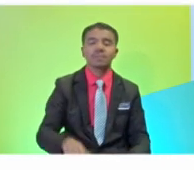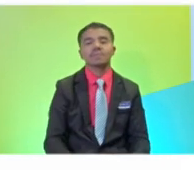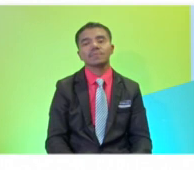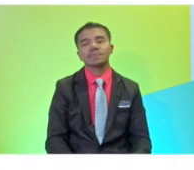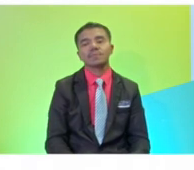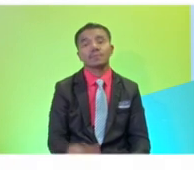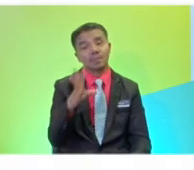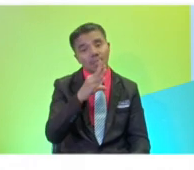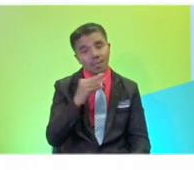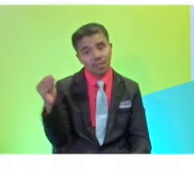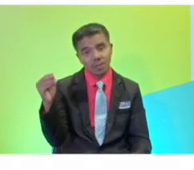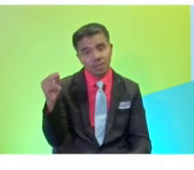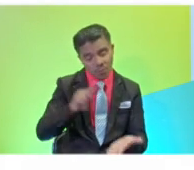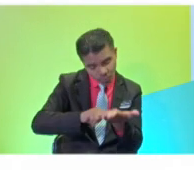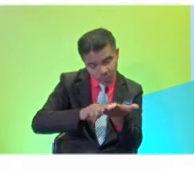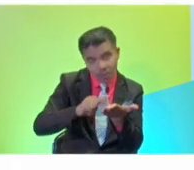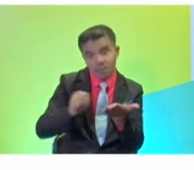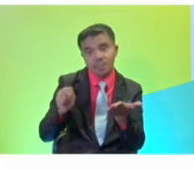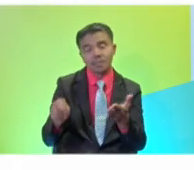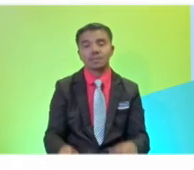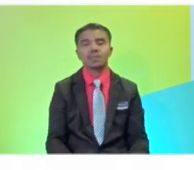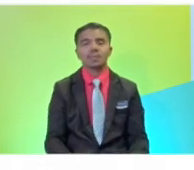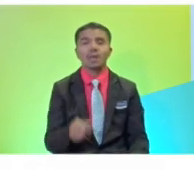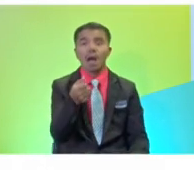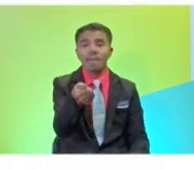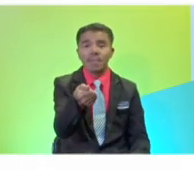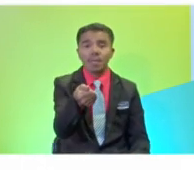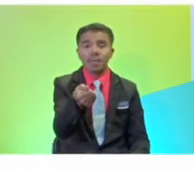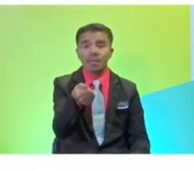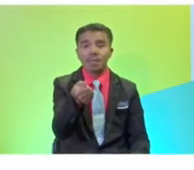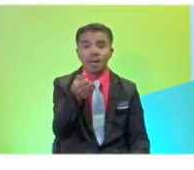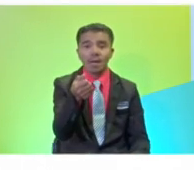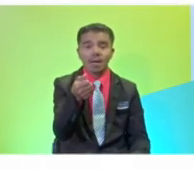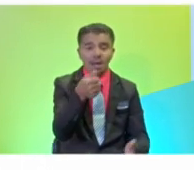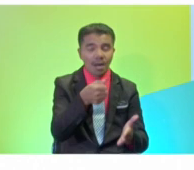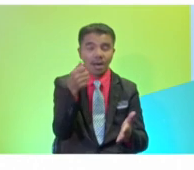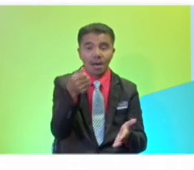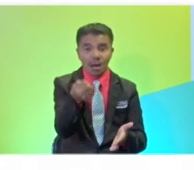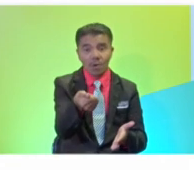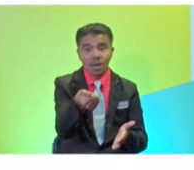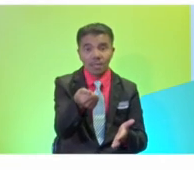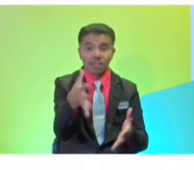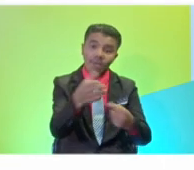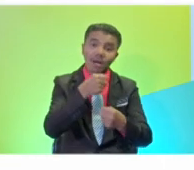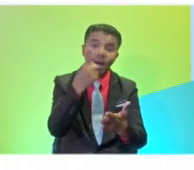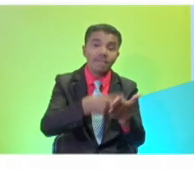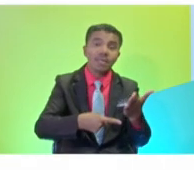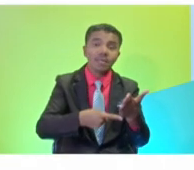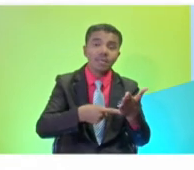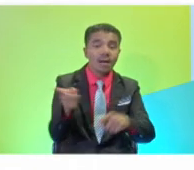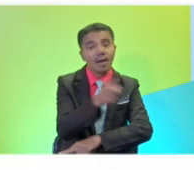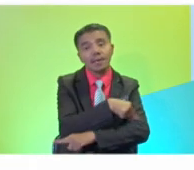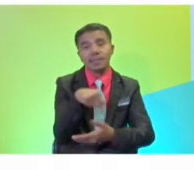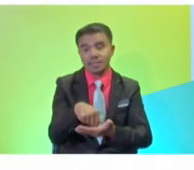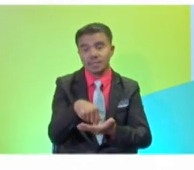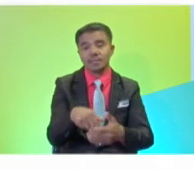ulasan almulahazah Apakah dia yang kamu dah dapat hari ini apa perangan kamu hari ini apa bagusnya terbaik kamu hari ini kemudian